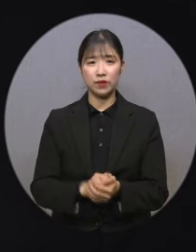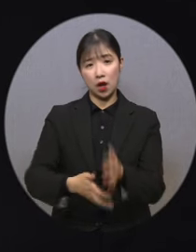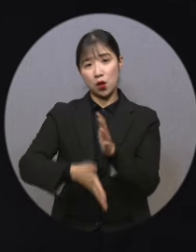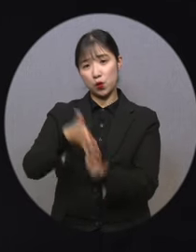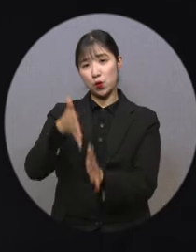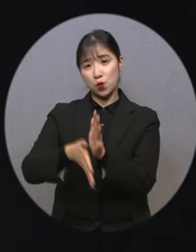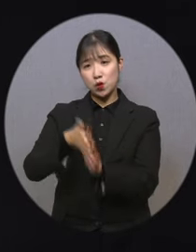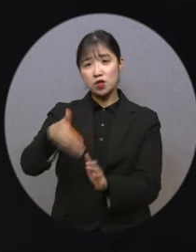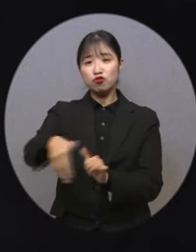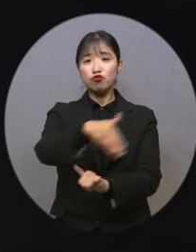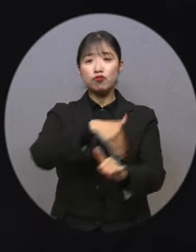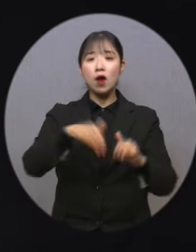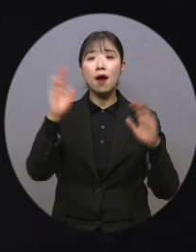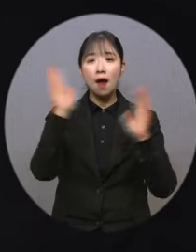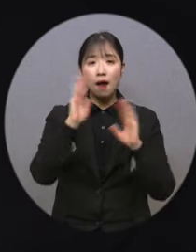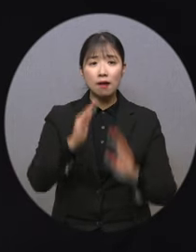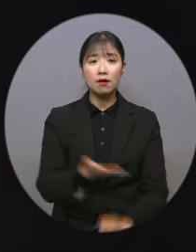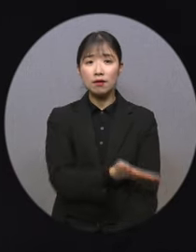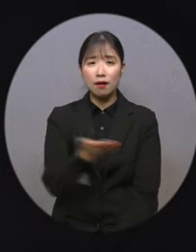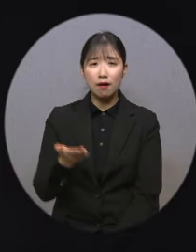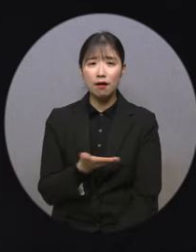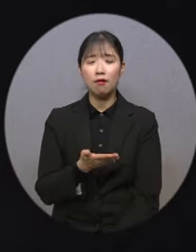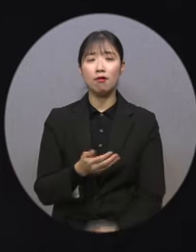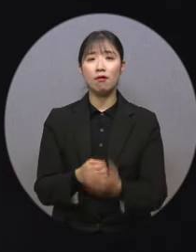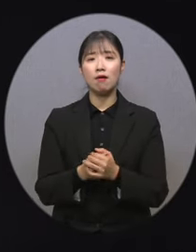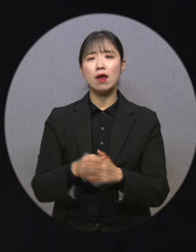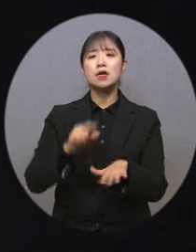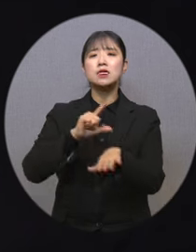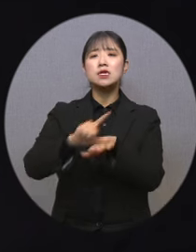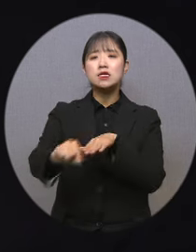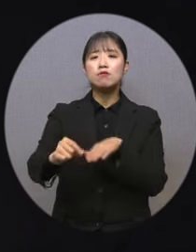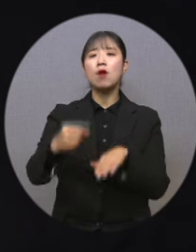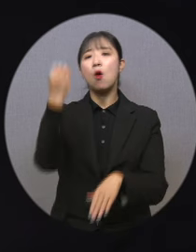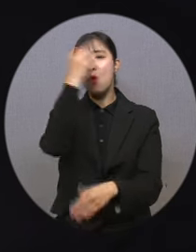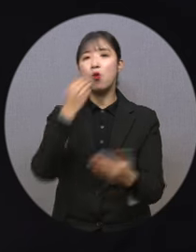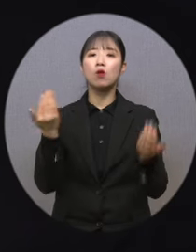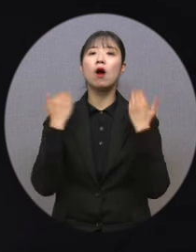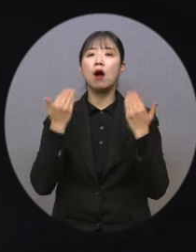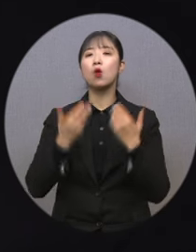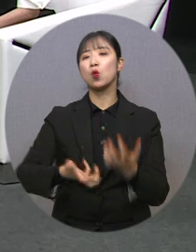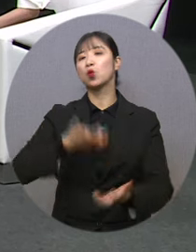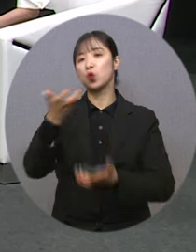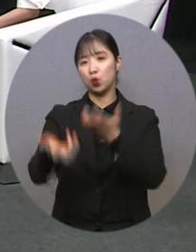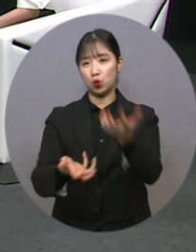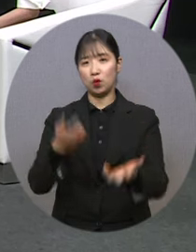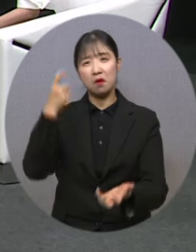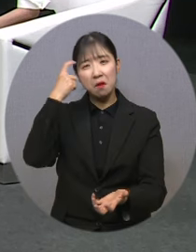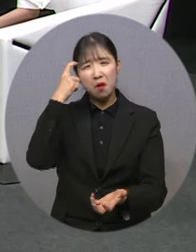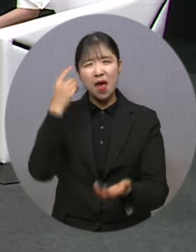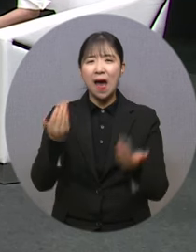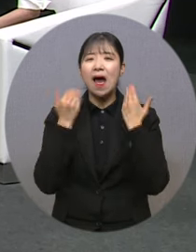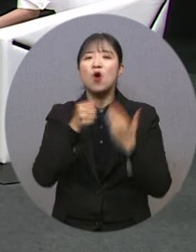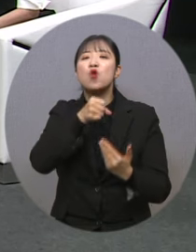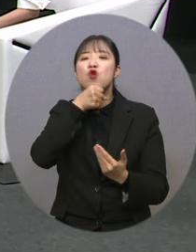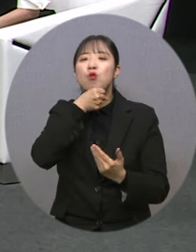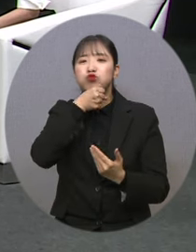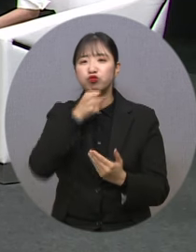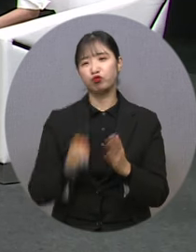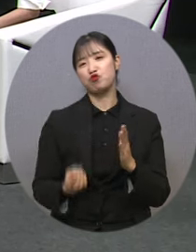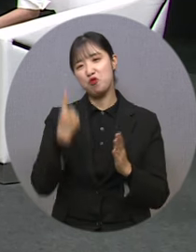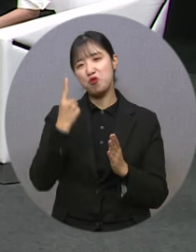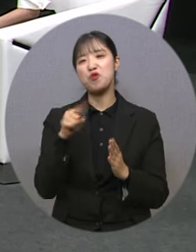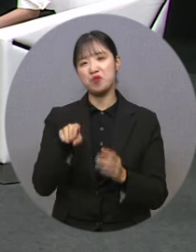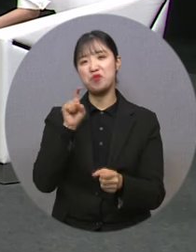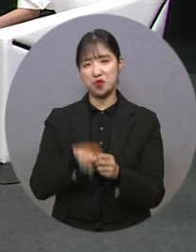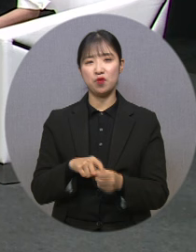도시 주변에는 학생들이 지방 고등학교로 맛봄 게 왜 내신 잘 받으려고 금